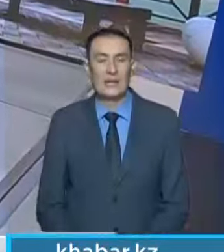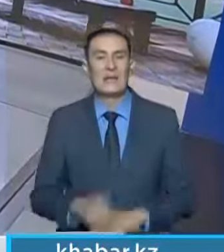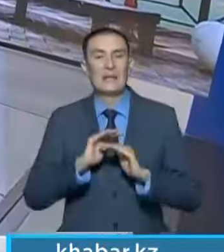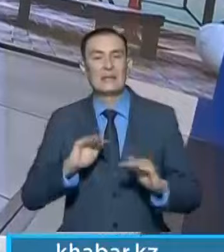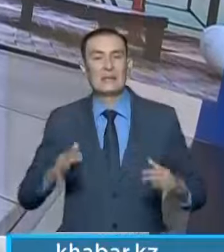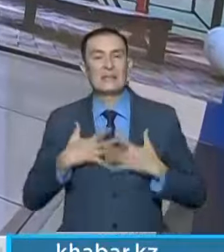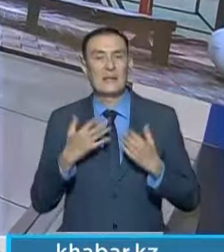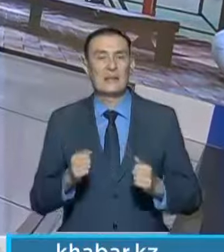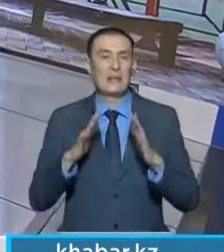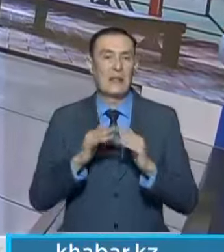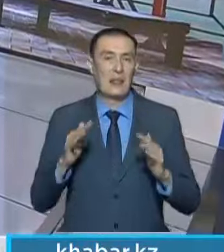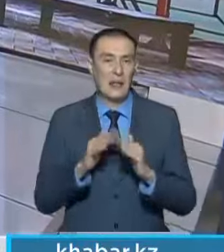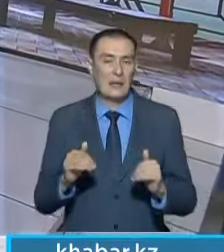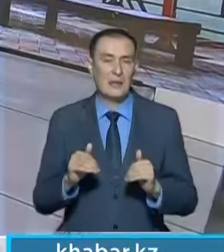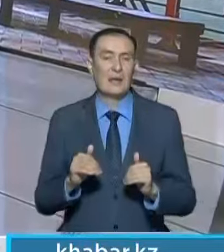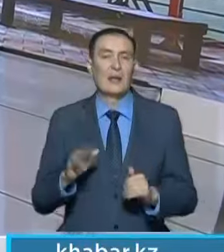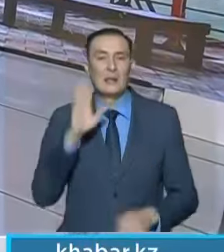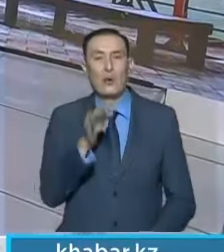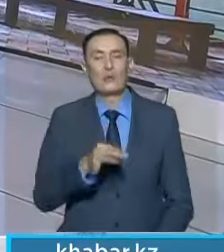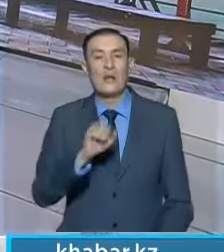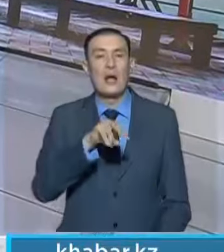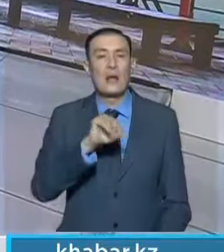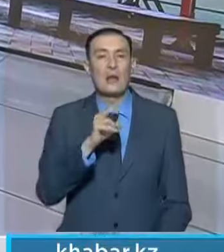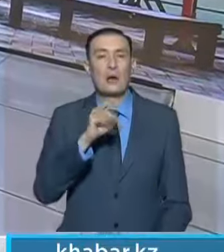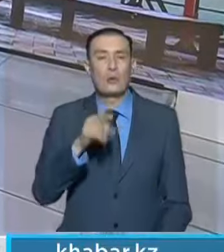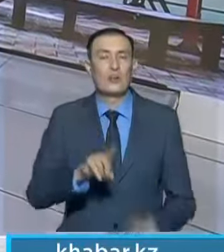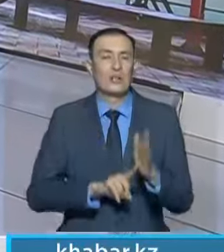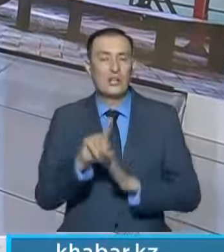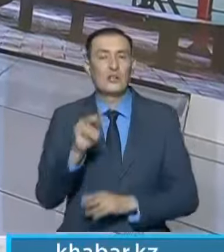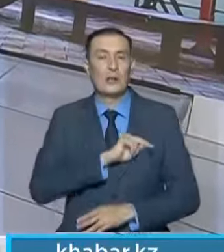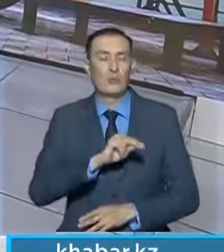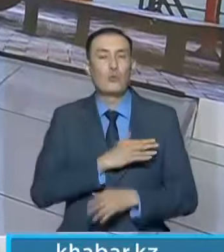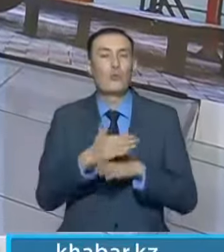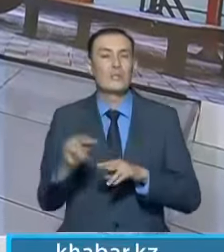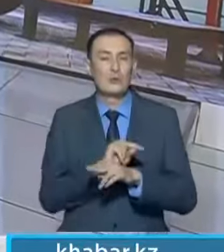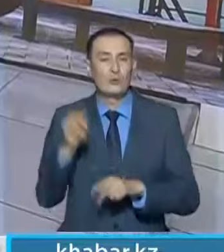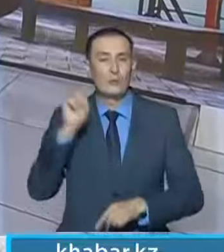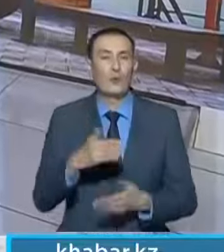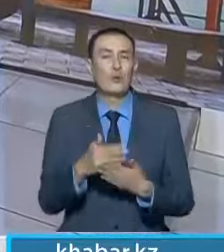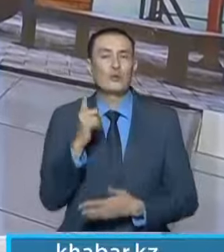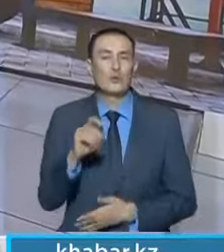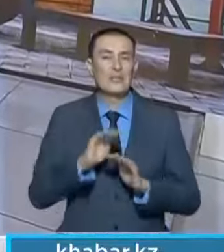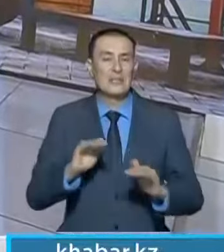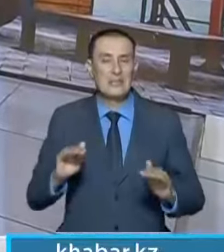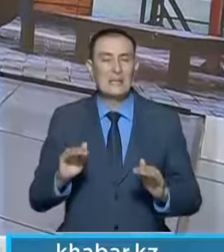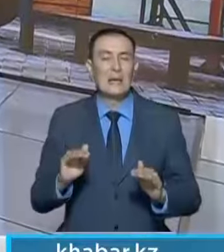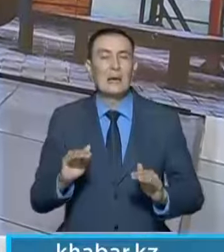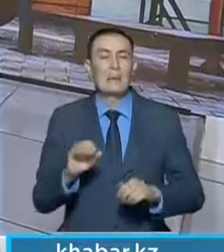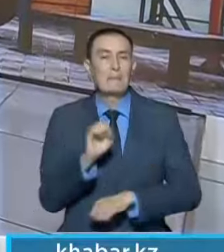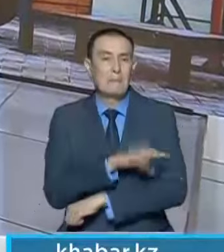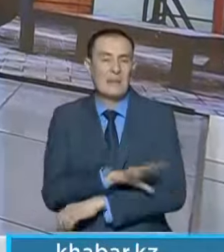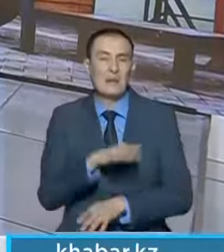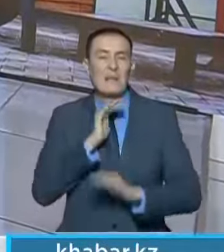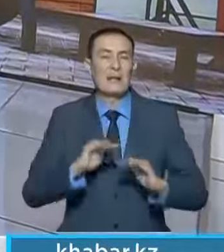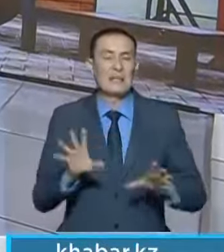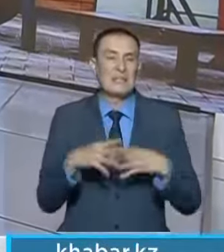Детский оздоровительный лагерь «Шагала» на побережье озера Алаколь начал работу после ремонта. Сюда приехали около сотни детей из малообеспеченных